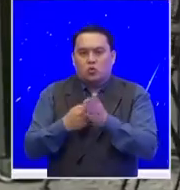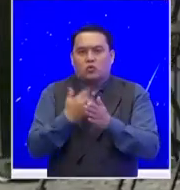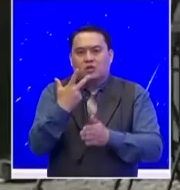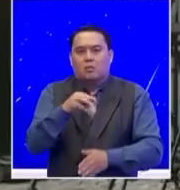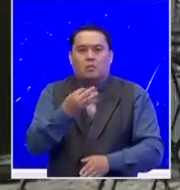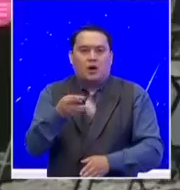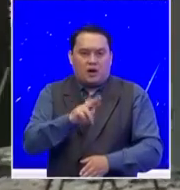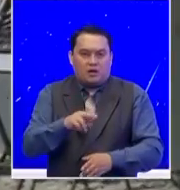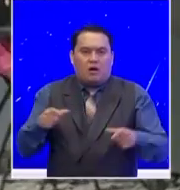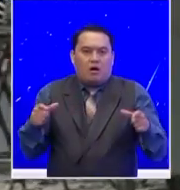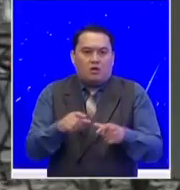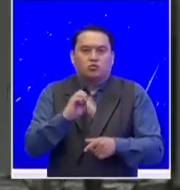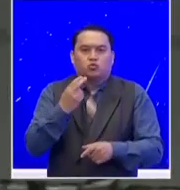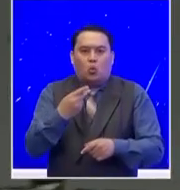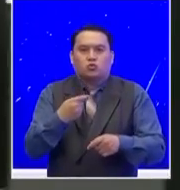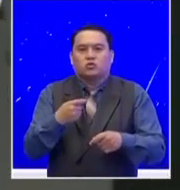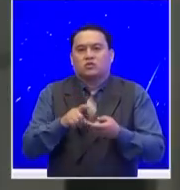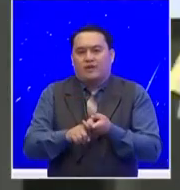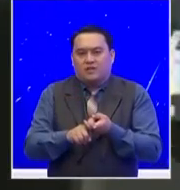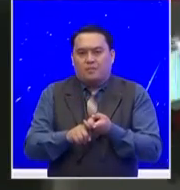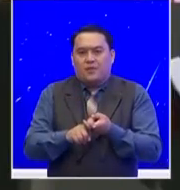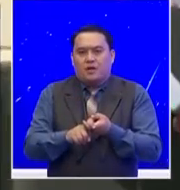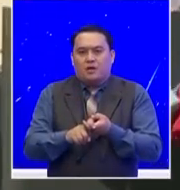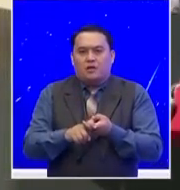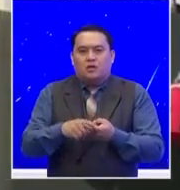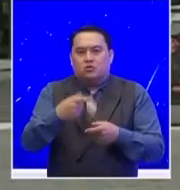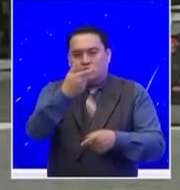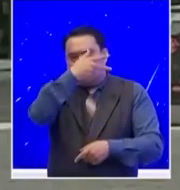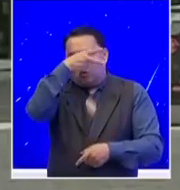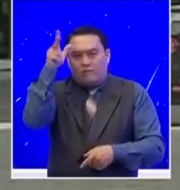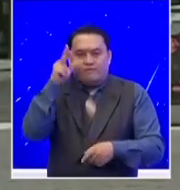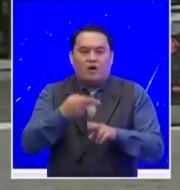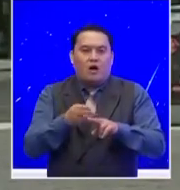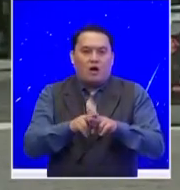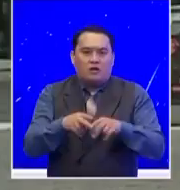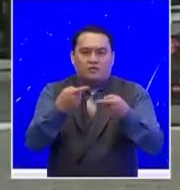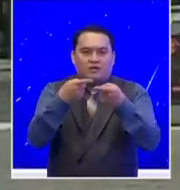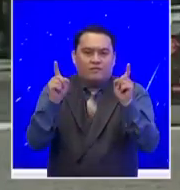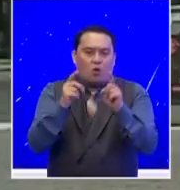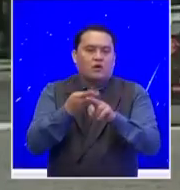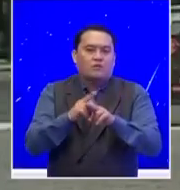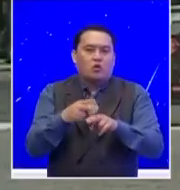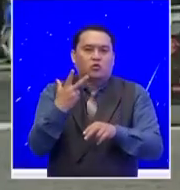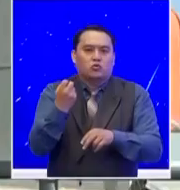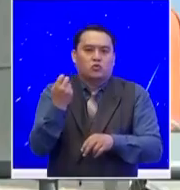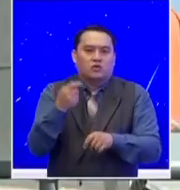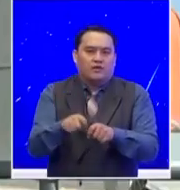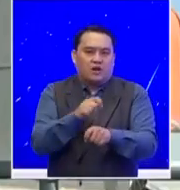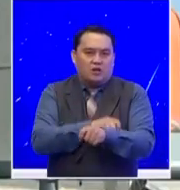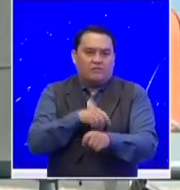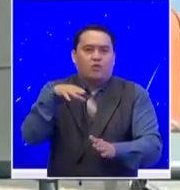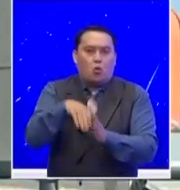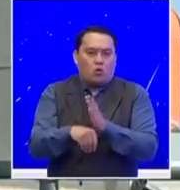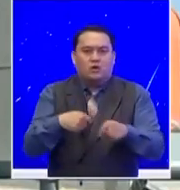мая ограничения на социальные контакты. В Словакии клиентов ждут торговые точки площадью менее 300 квадратных метров,